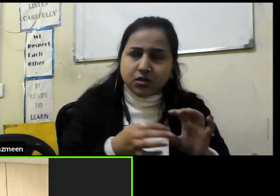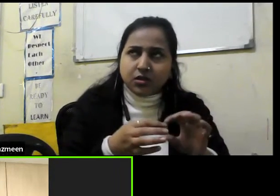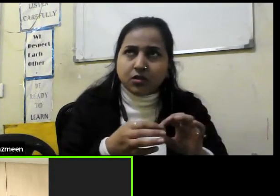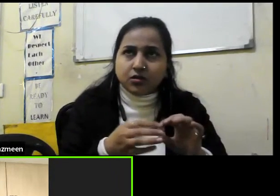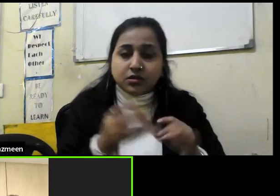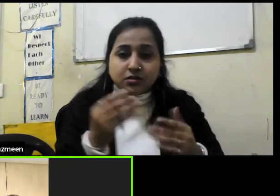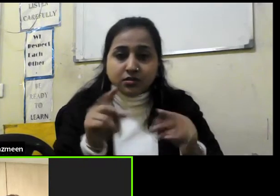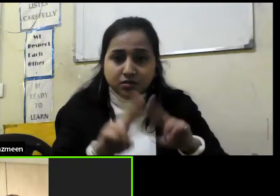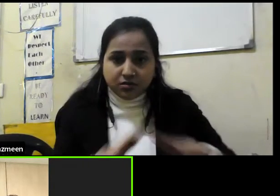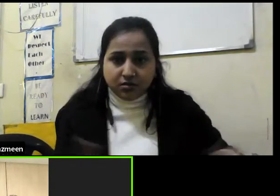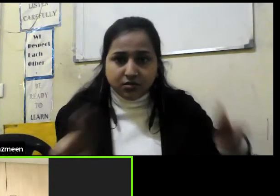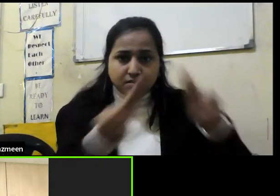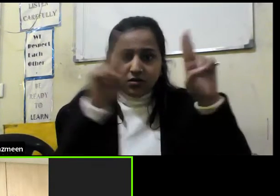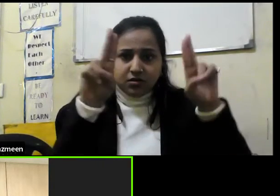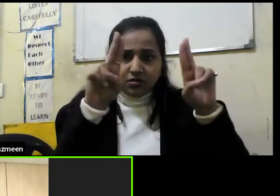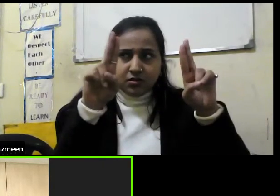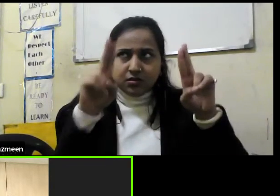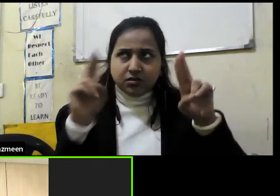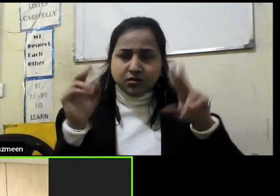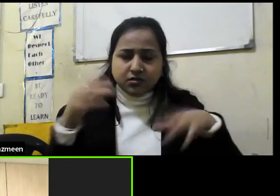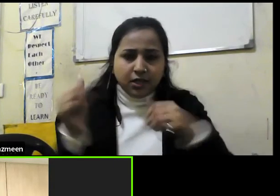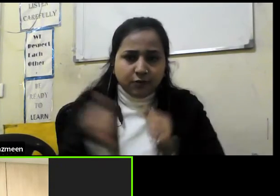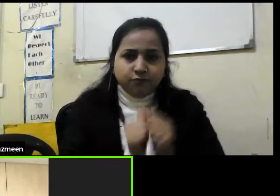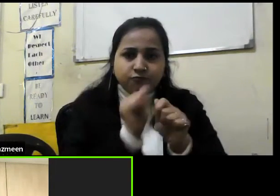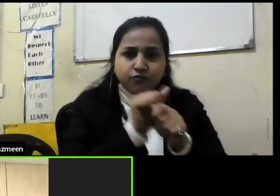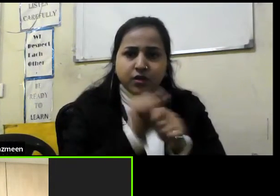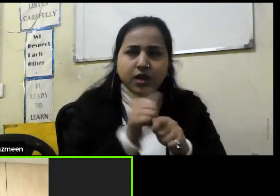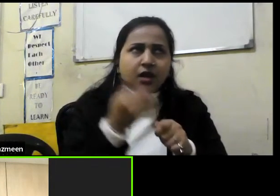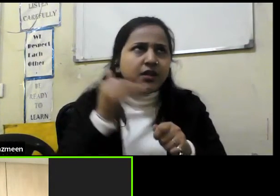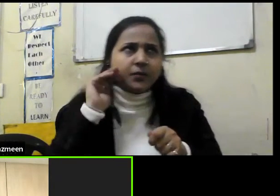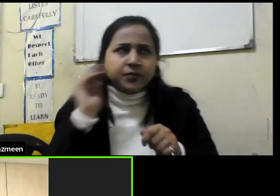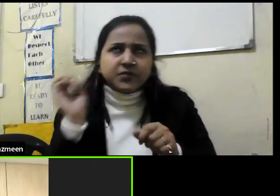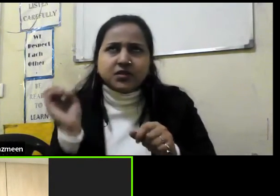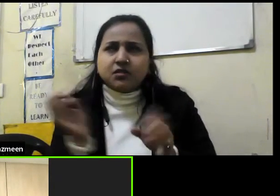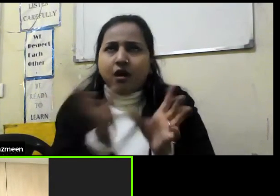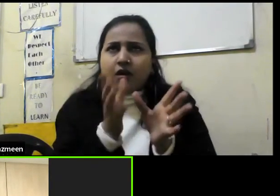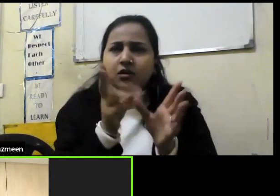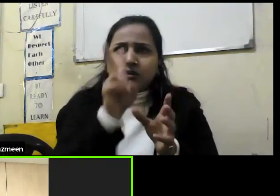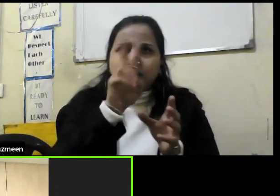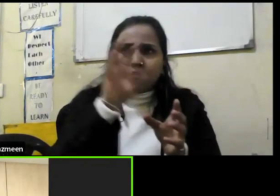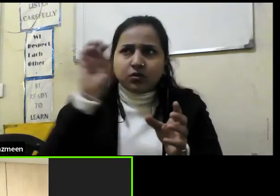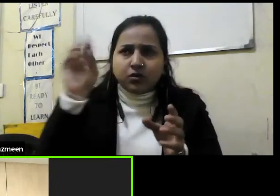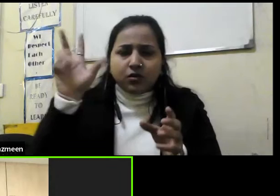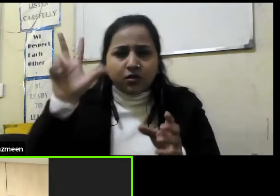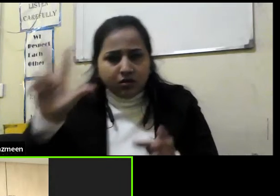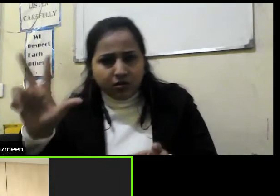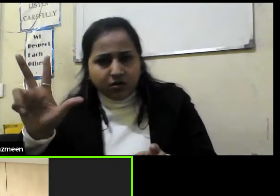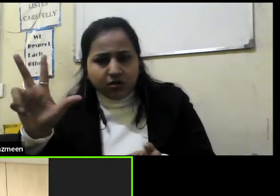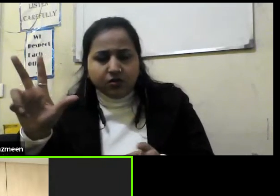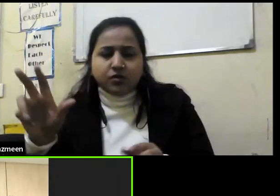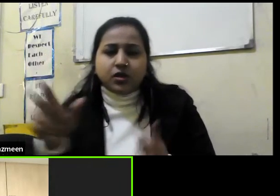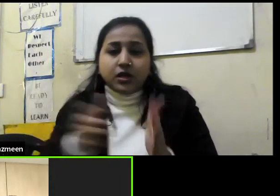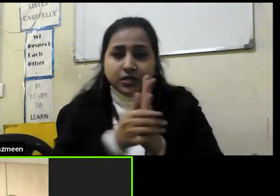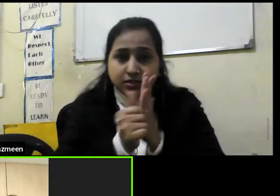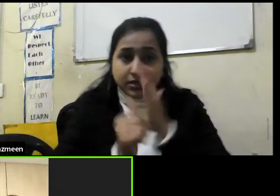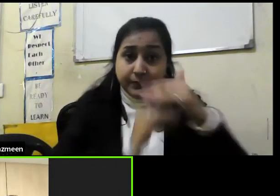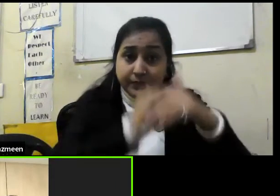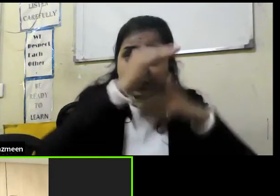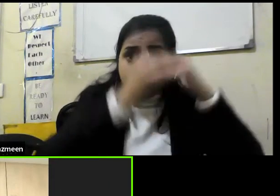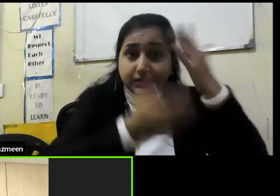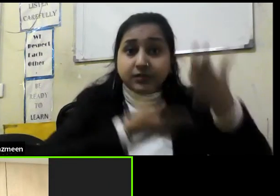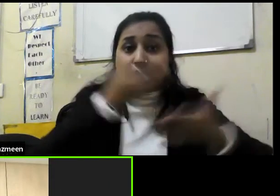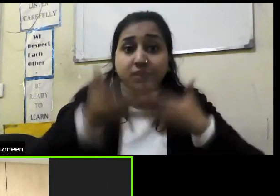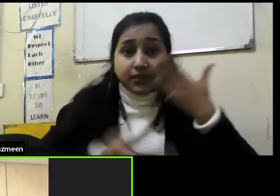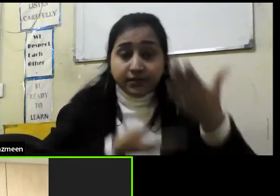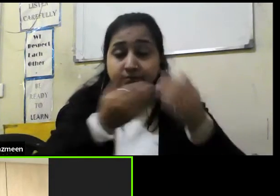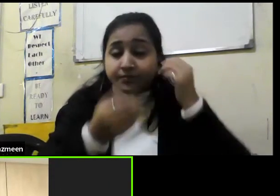FY 2018. एंड हमने वोकेशनल ट्रेनिंग और एम्पावरमेंट को लेके काम किया है सार्थक के